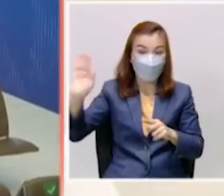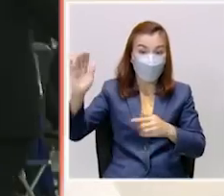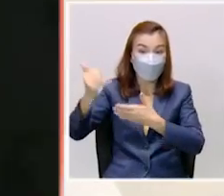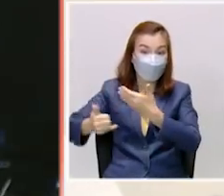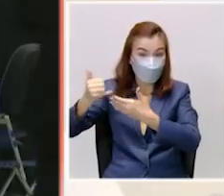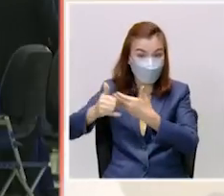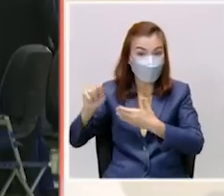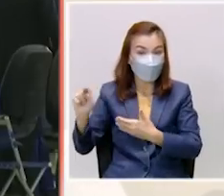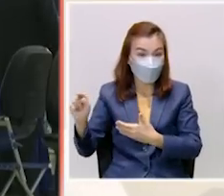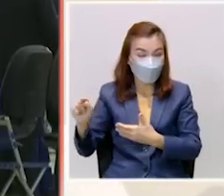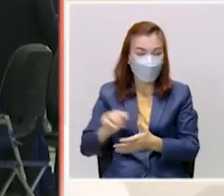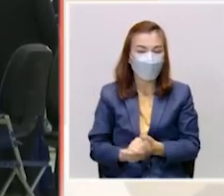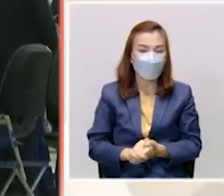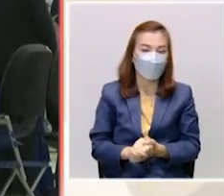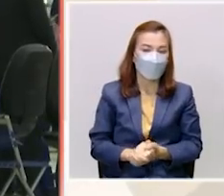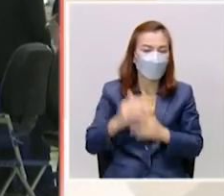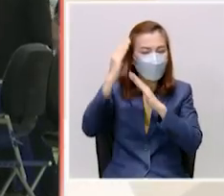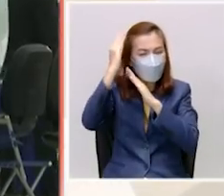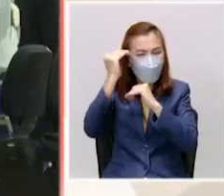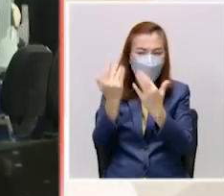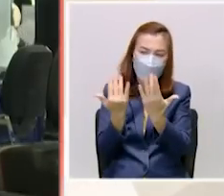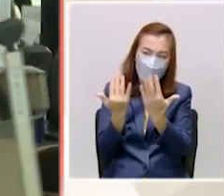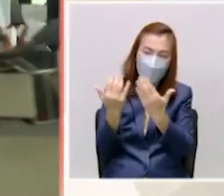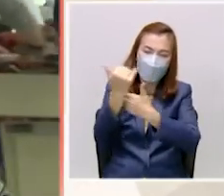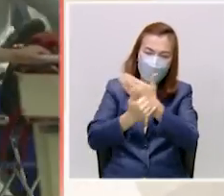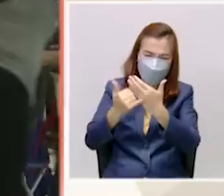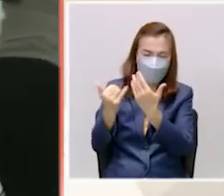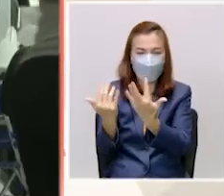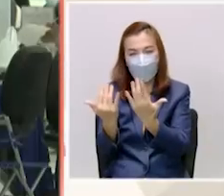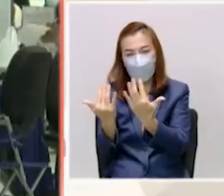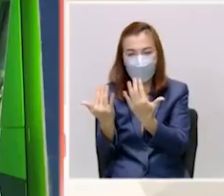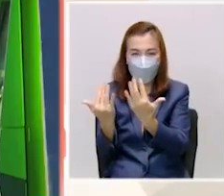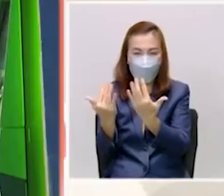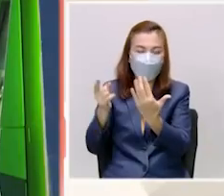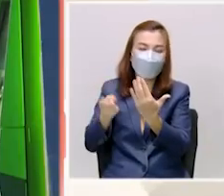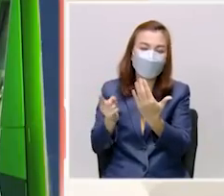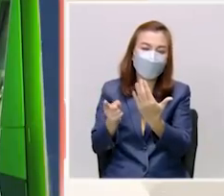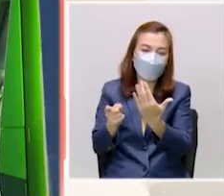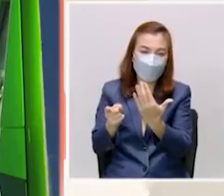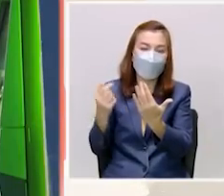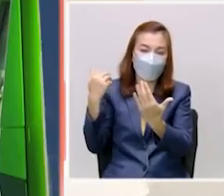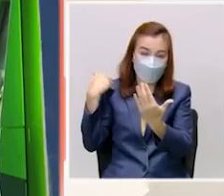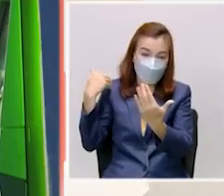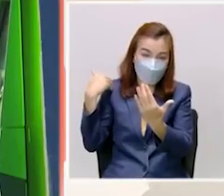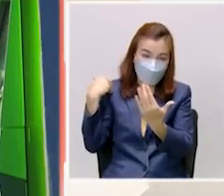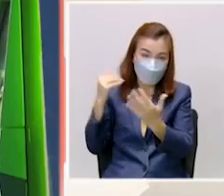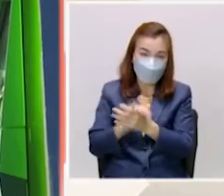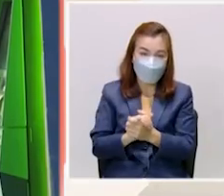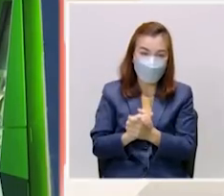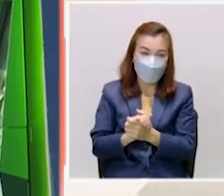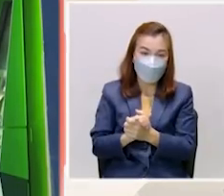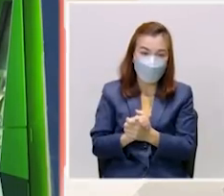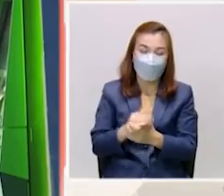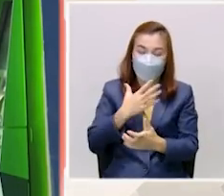ะไรก็แล้วแต่ประเทศก็หวังจากประเทศที่หลักๆเนี่ยที่เข้ามาประจำเนี่ยที่มาท่องเที่ยวไทยเป็นแฟน